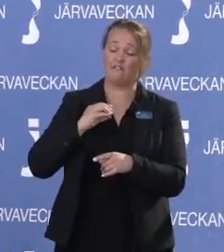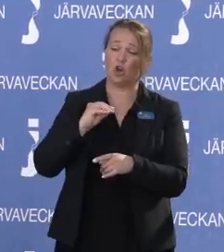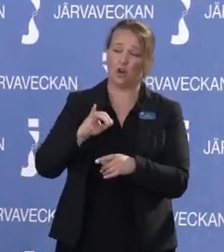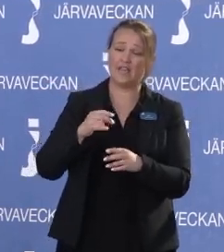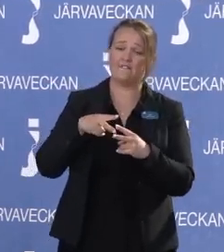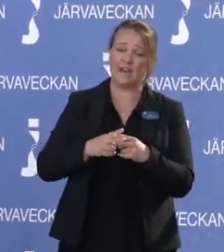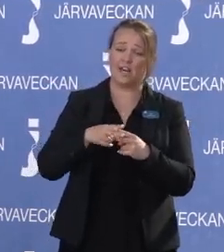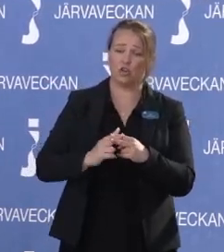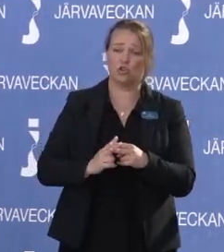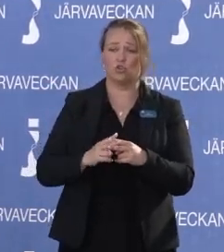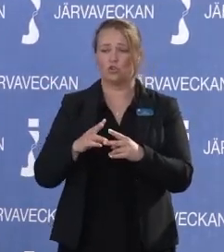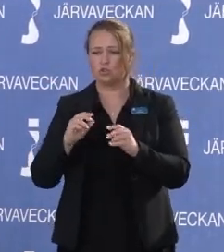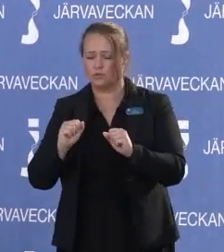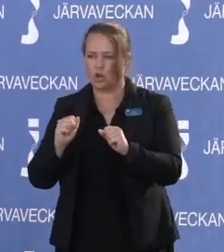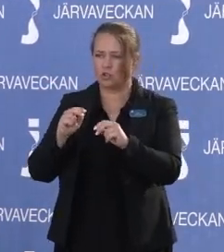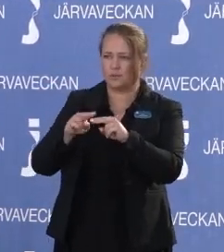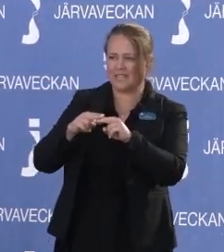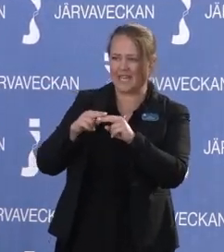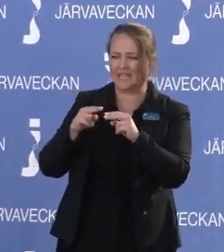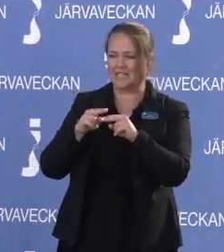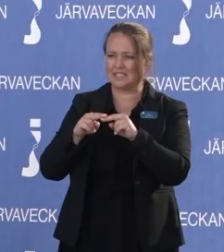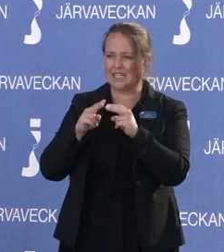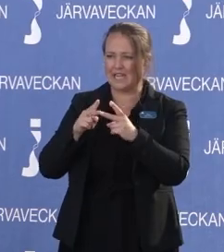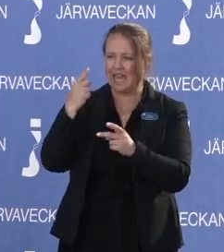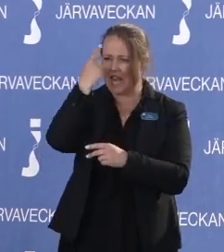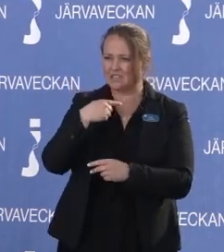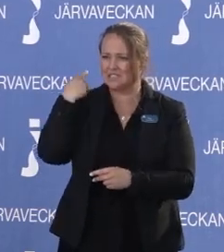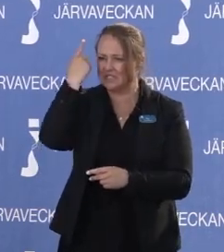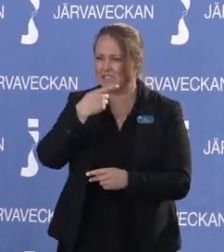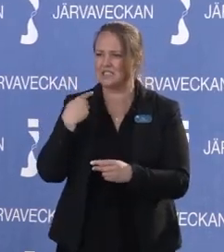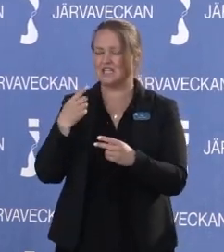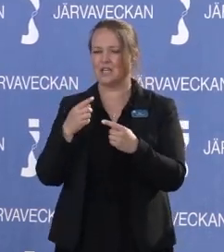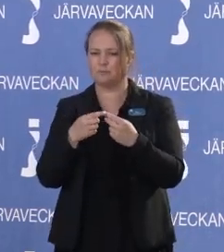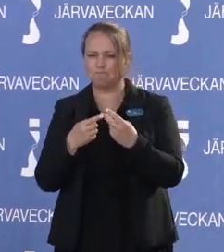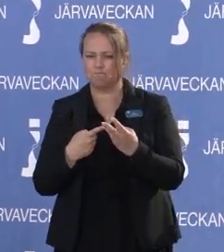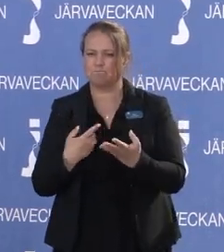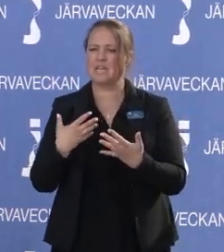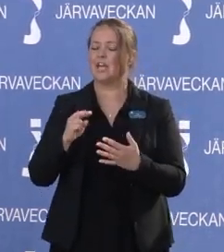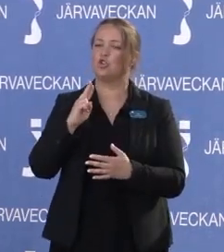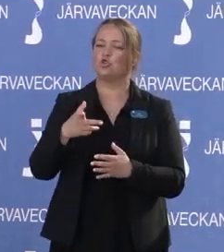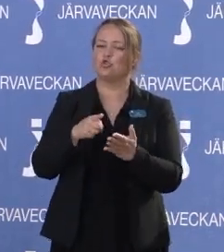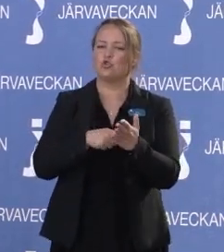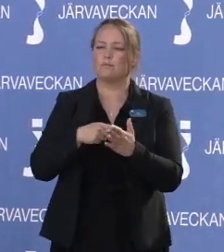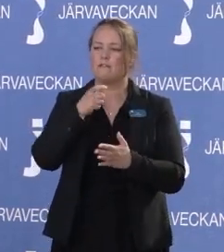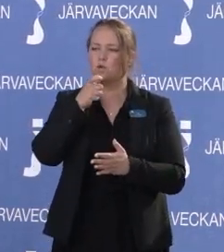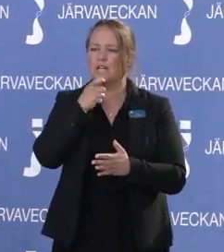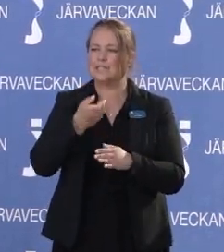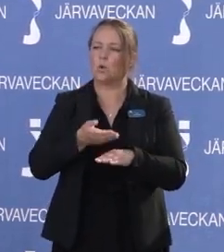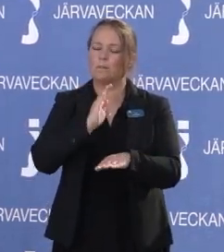med ansiktsigenkänning, geolokalisering. Så att det är också en ny typ av så här, journalistkompetens som vi behöver